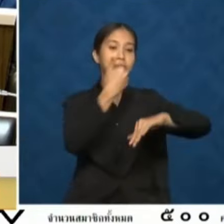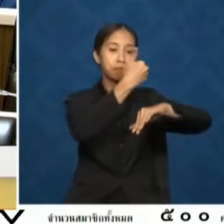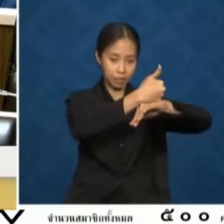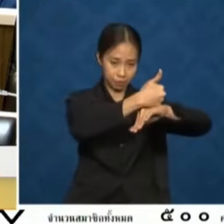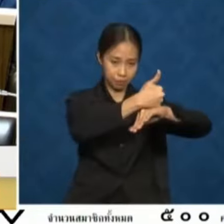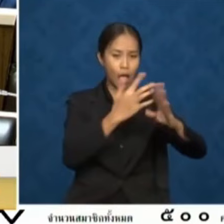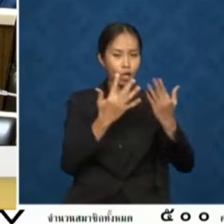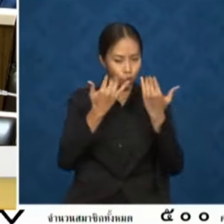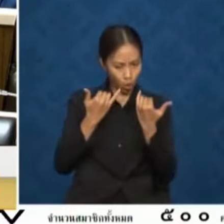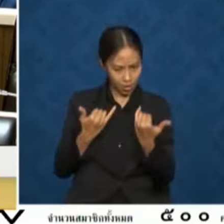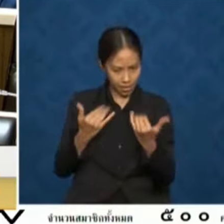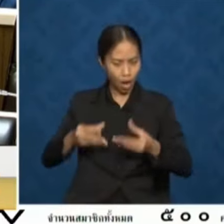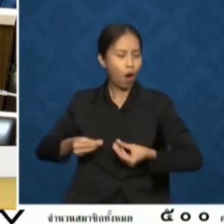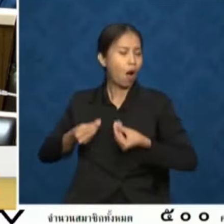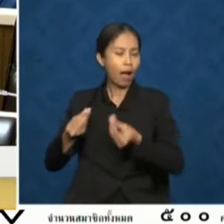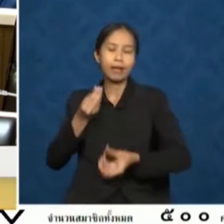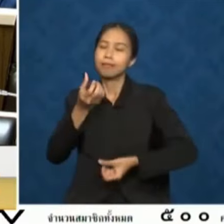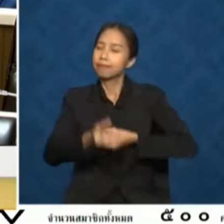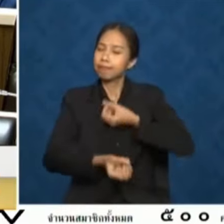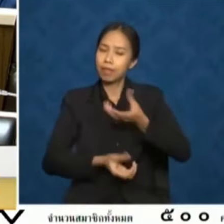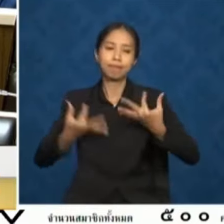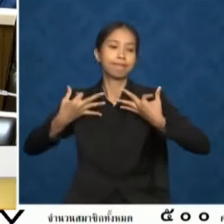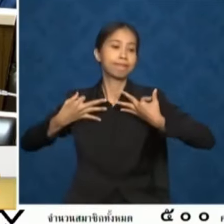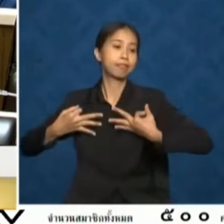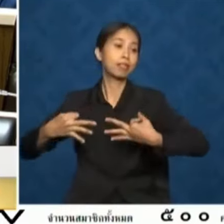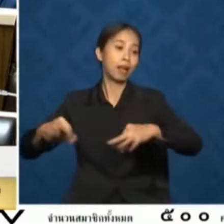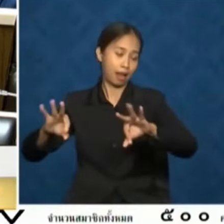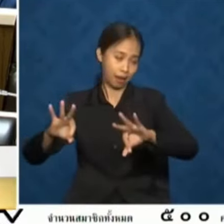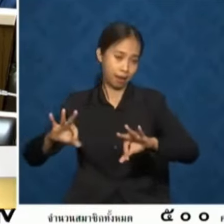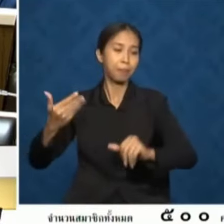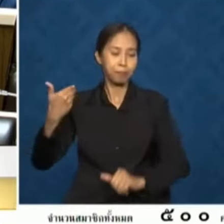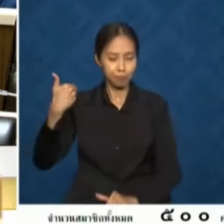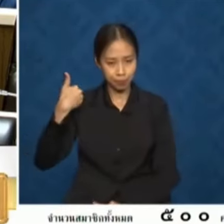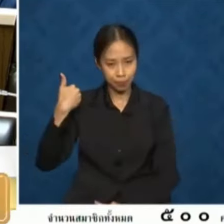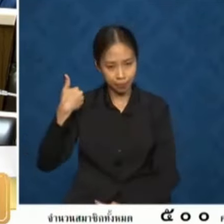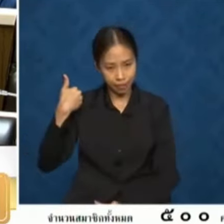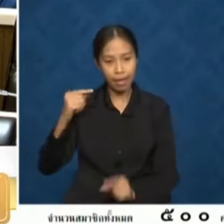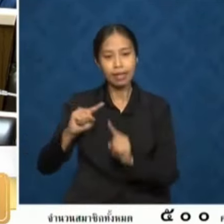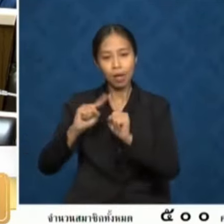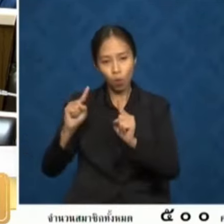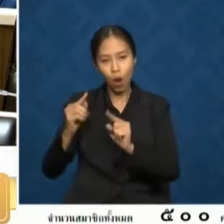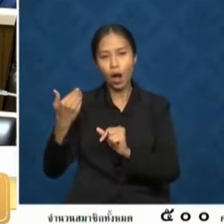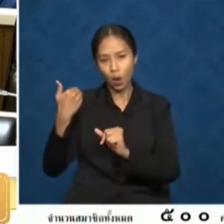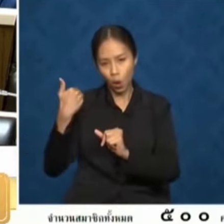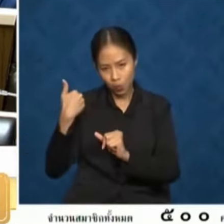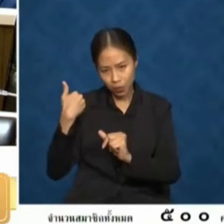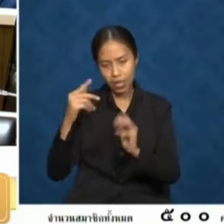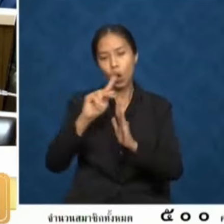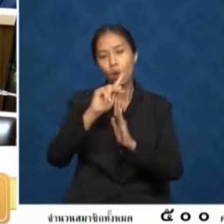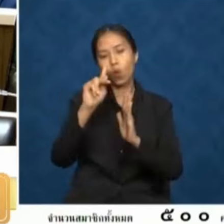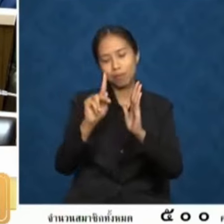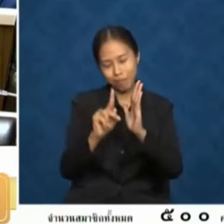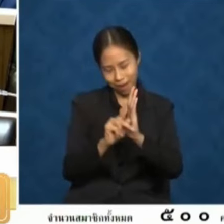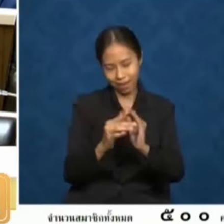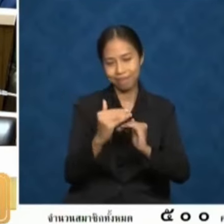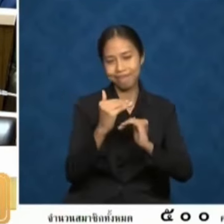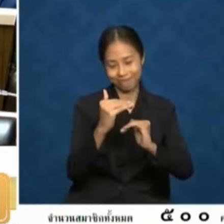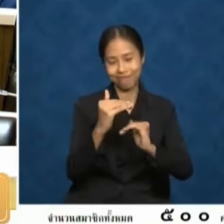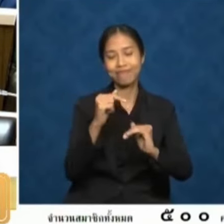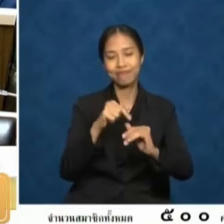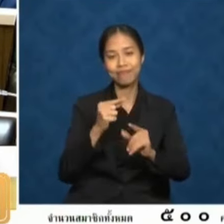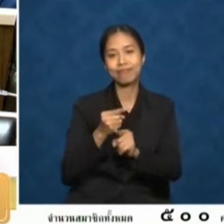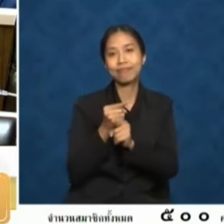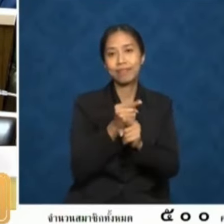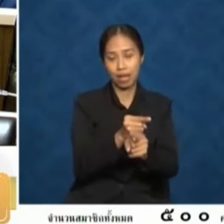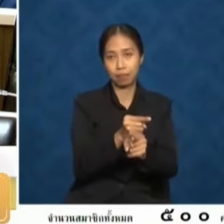าพการแสดงออกมีเงื่อนไขอยู่ในขอบเขตของกฎหมายเท่านั้น ซึ่งผมไม่คิ